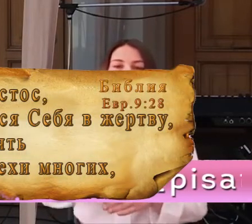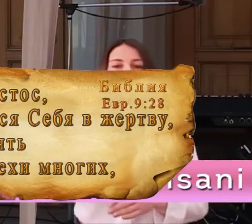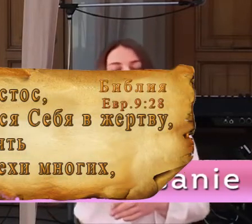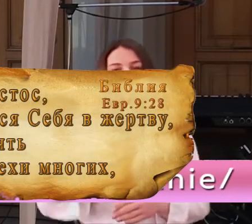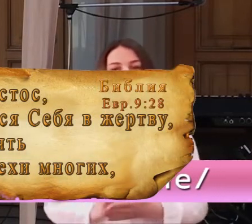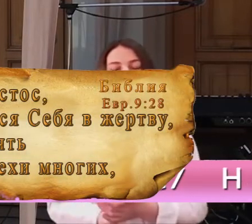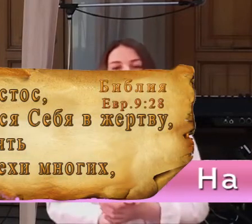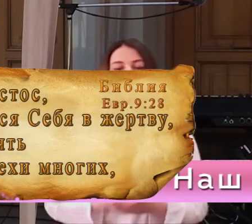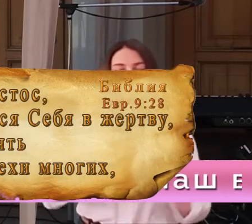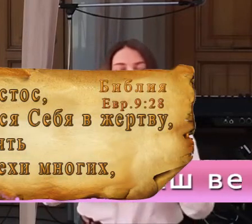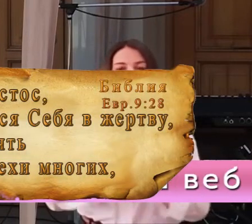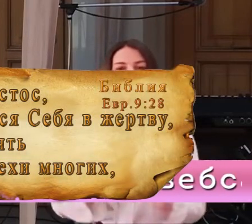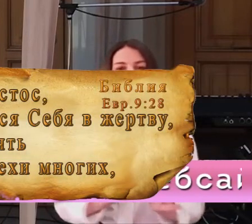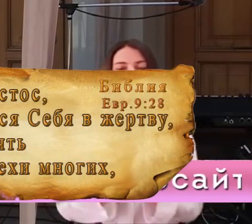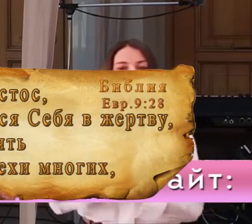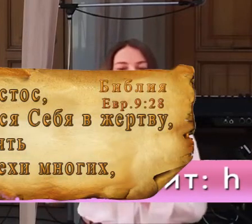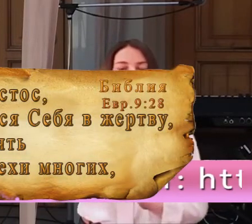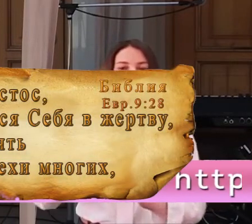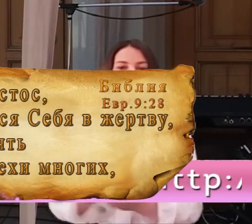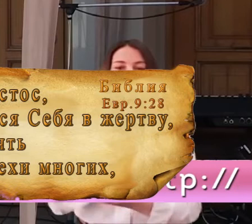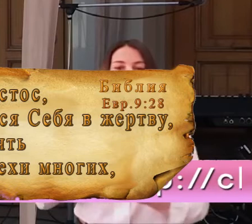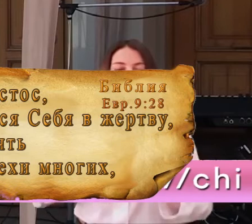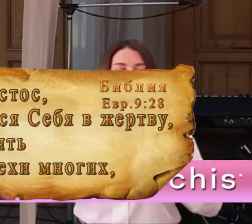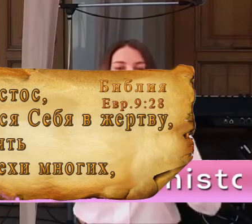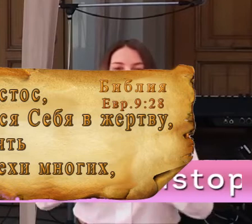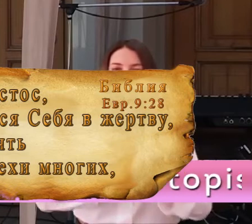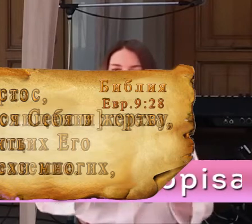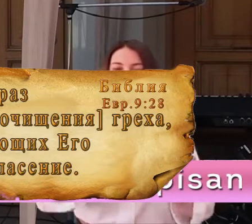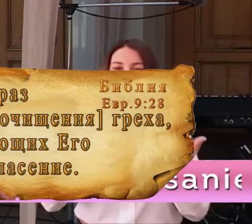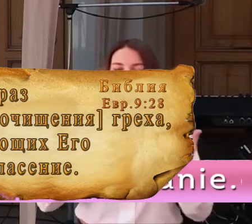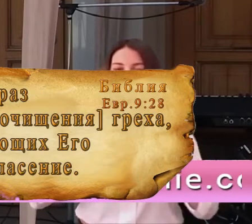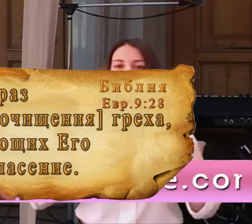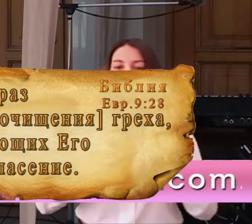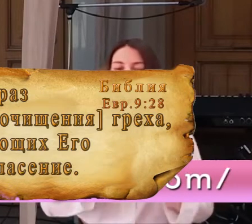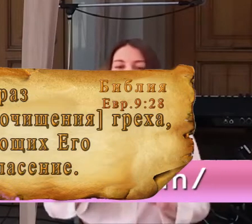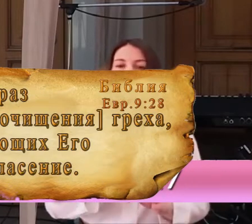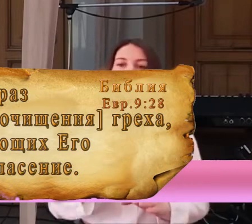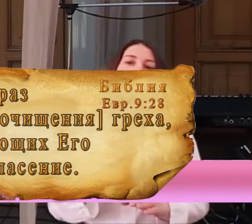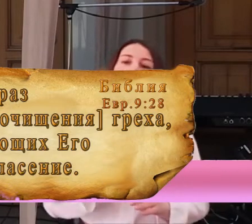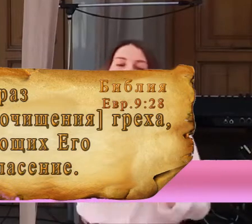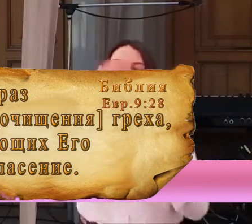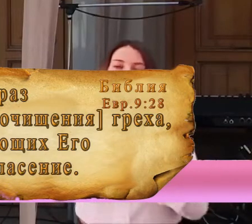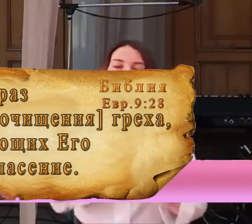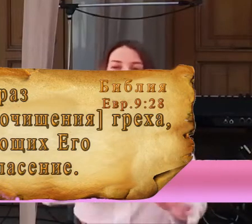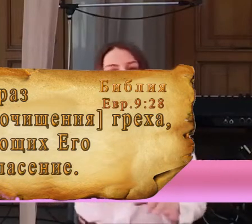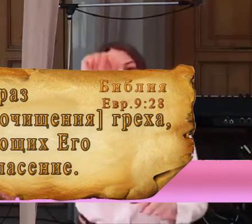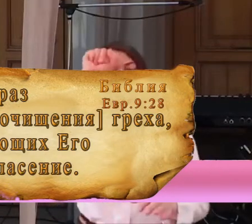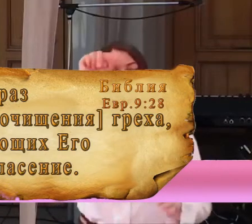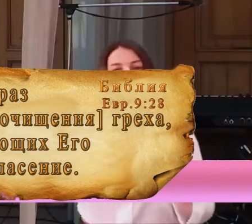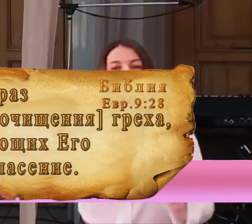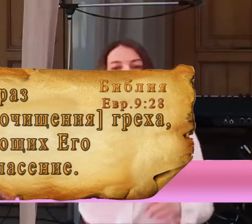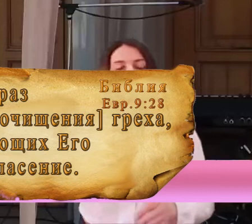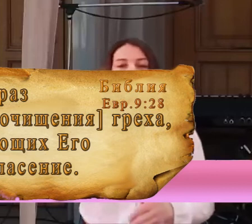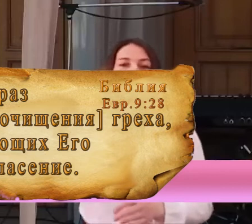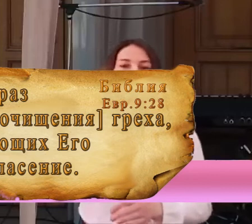Христос, однажды принеся себя в жертву, чтобы подъять грехи многих, во второй раз явится не